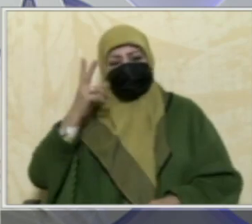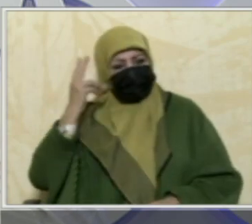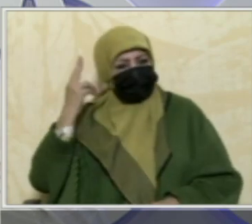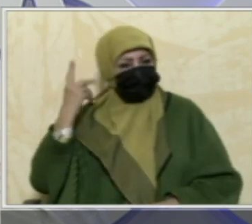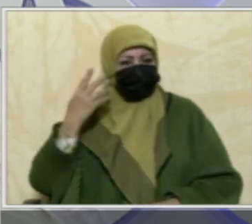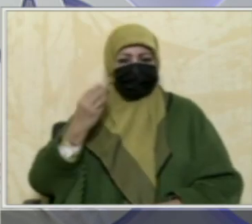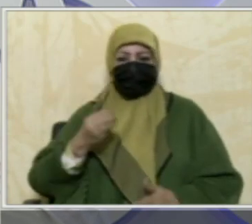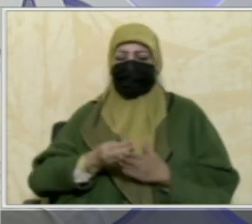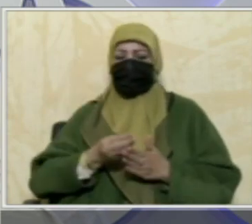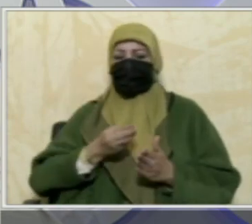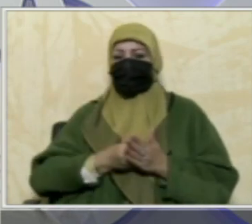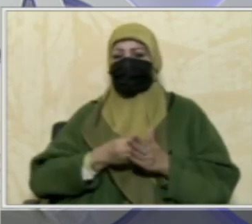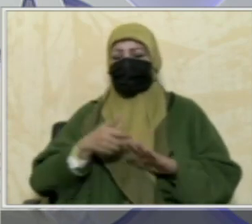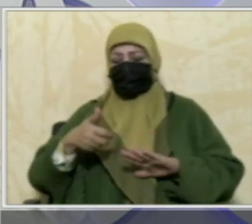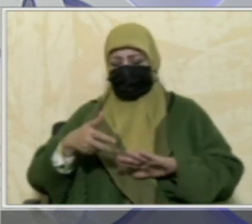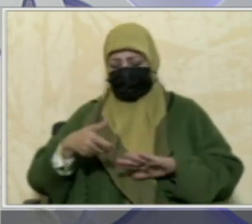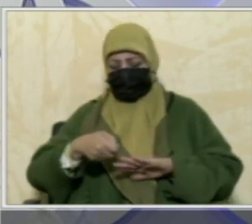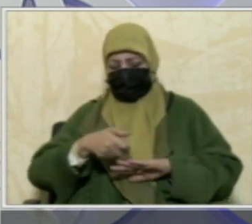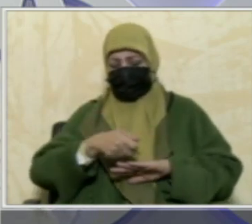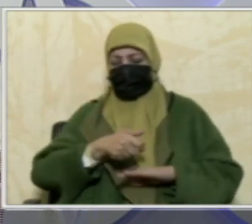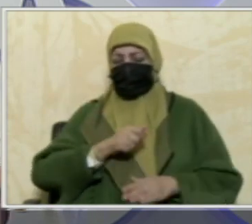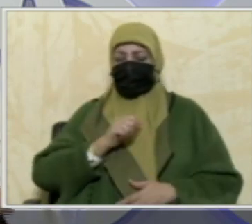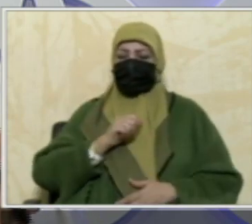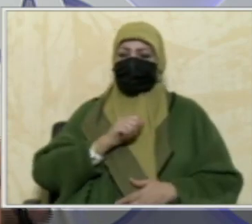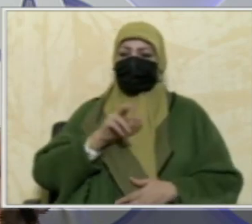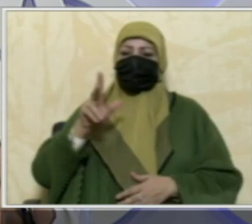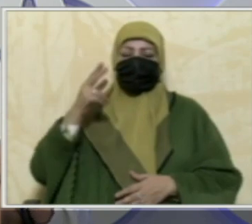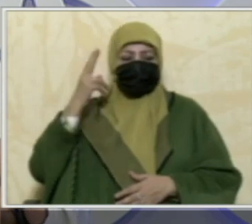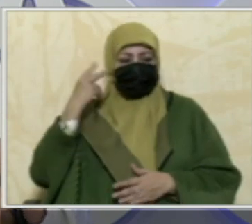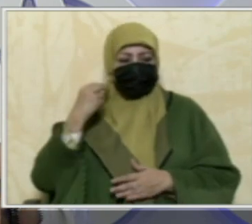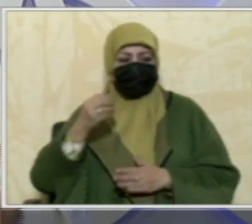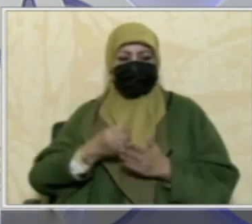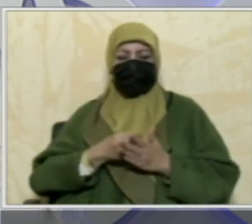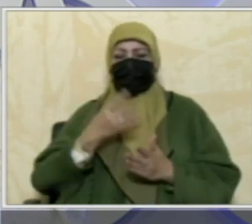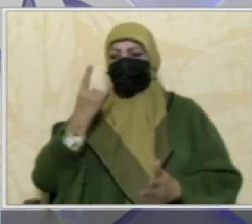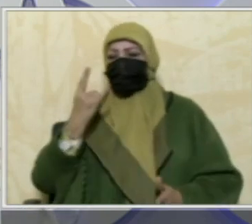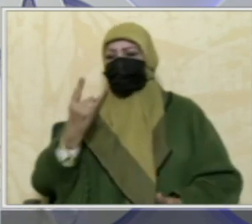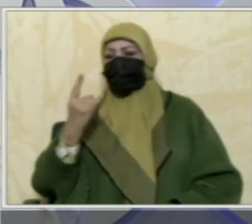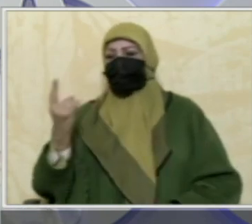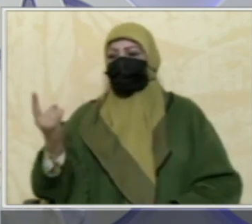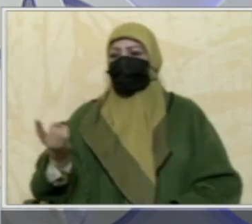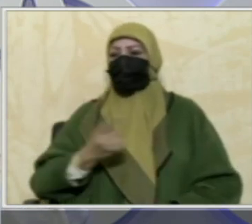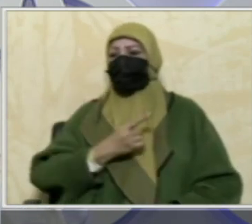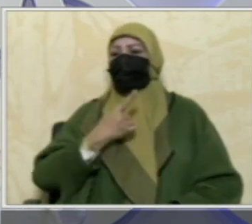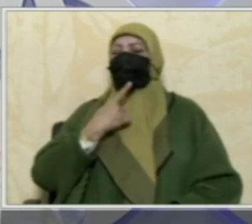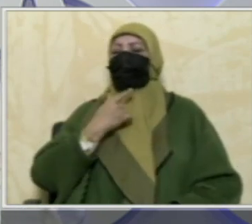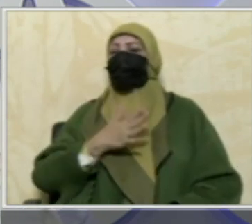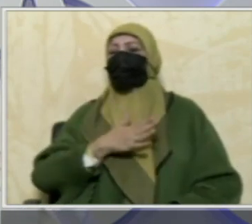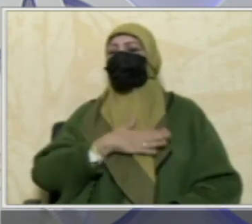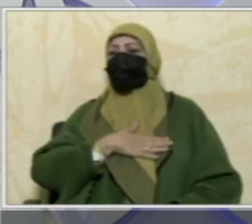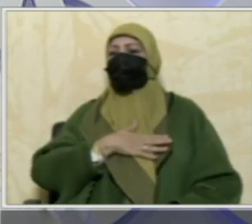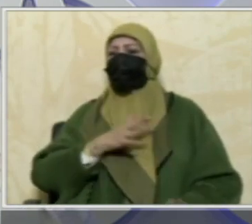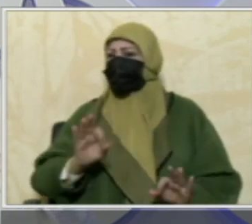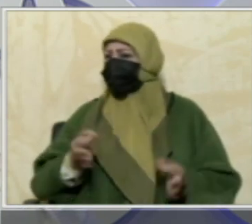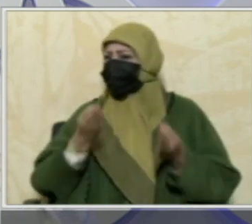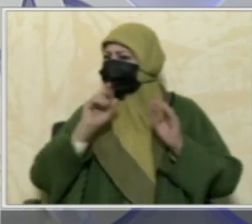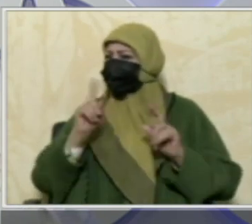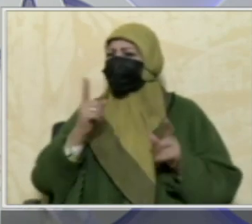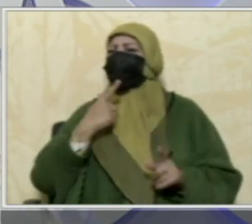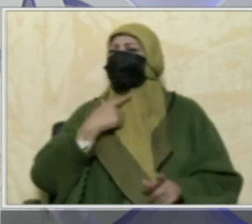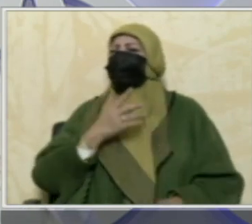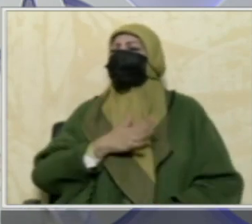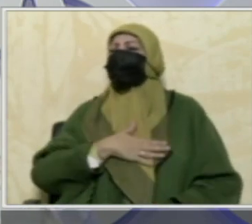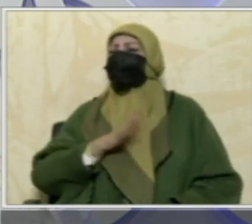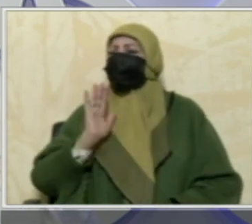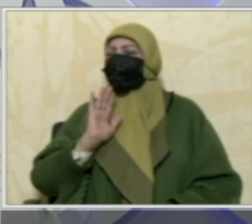والاخذ من الشعر في عشر ذي الحجه استحبابا لا وجوبا للاسف القول بالوجوب الذي يقول به بعض